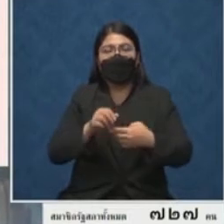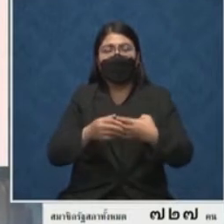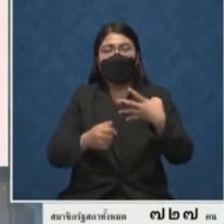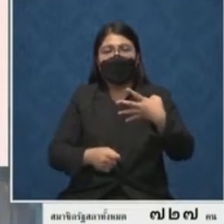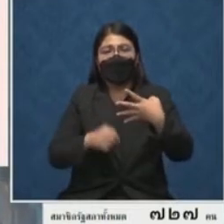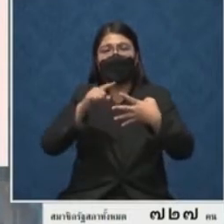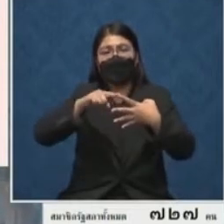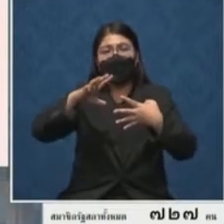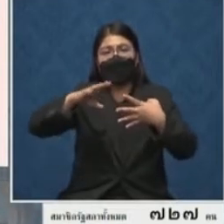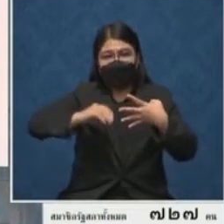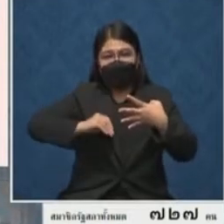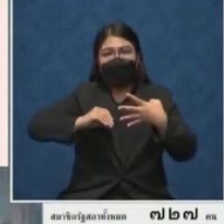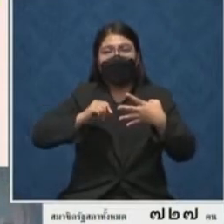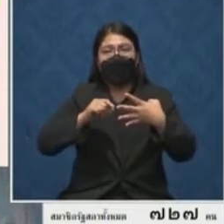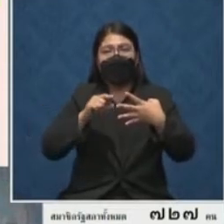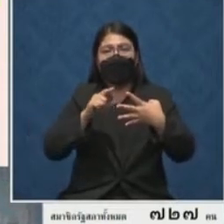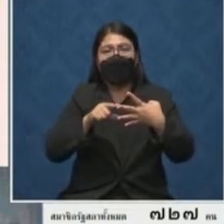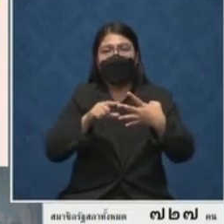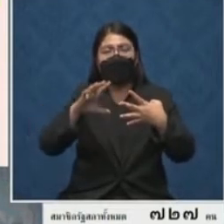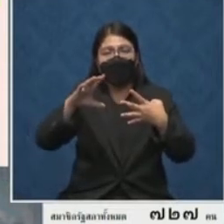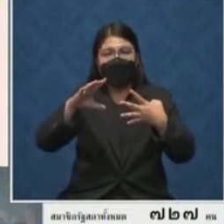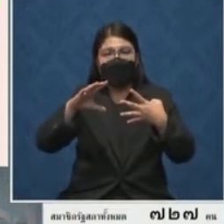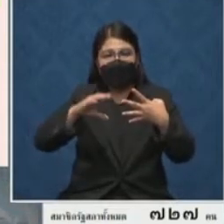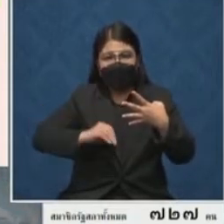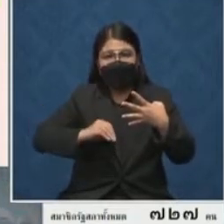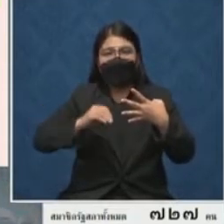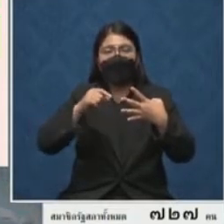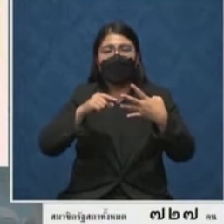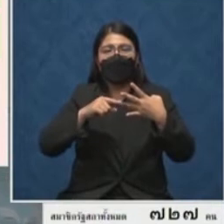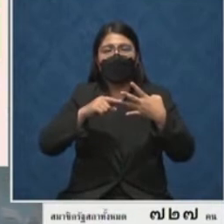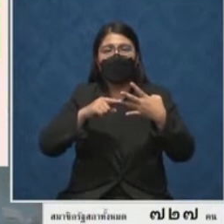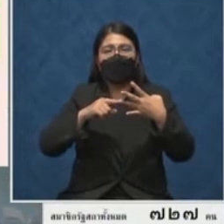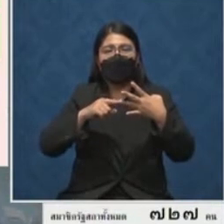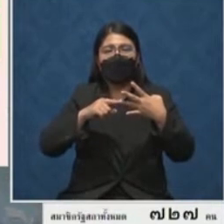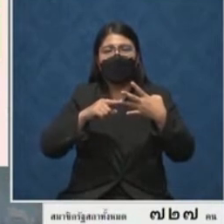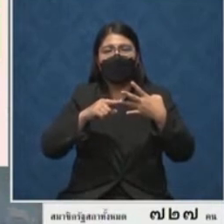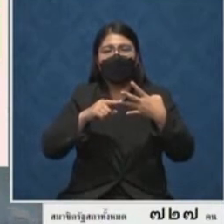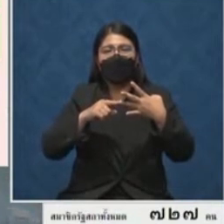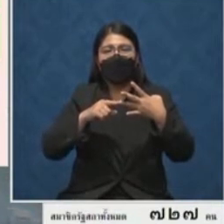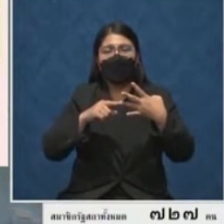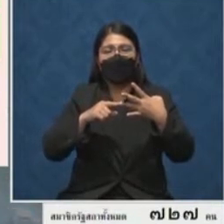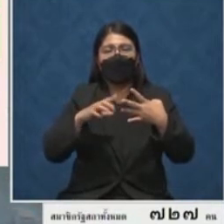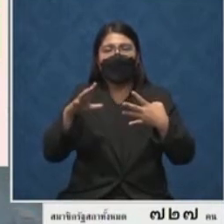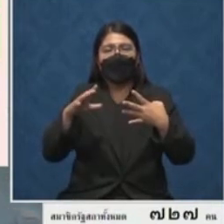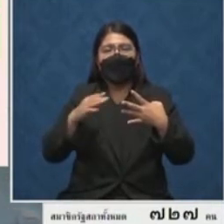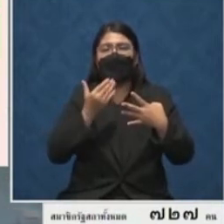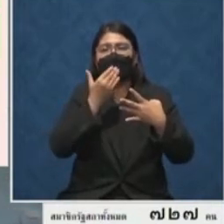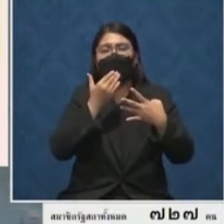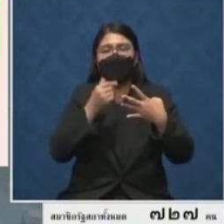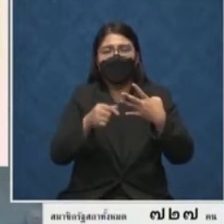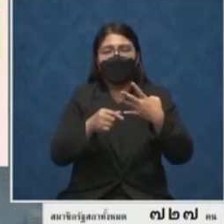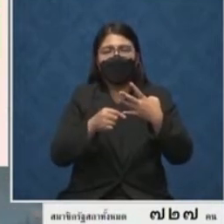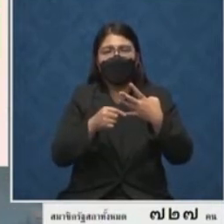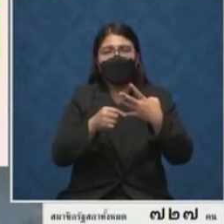1รับหลักการ2รับหลักการ3งดออกเสียง